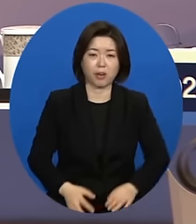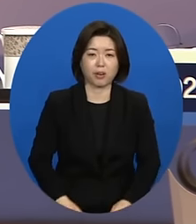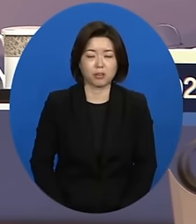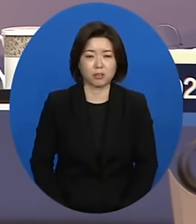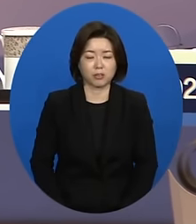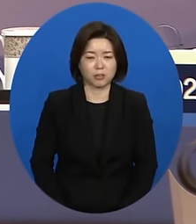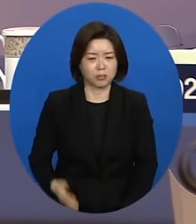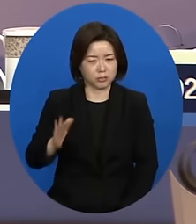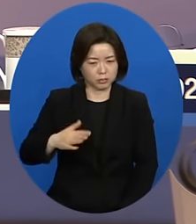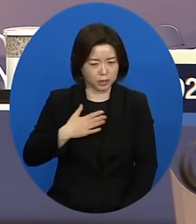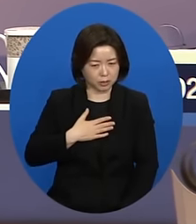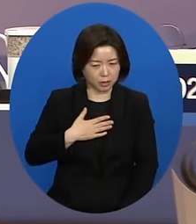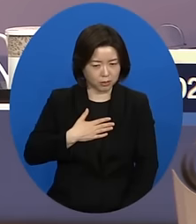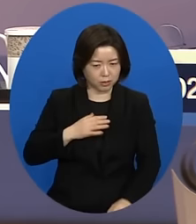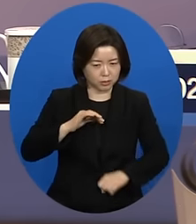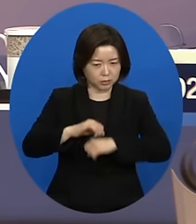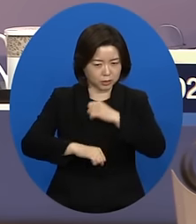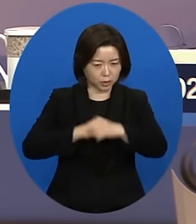자유하냐고.